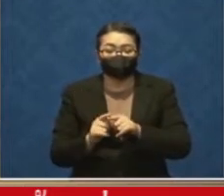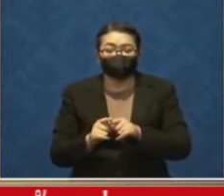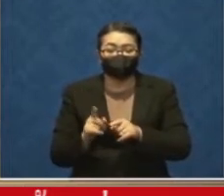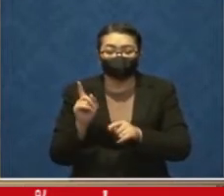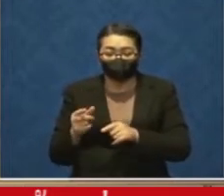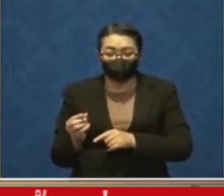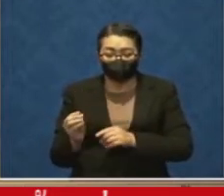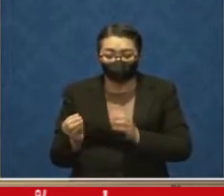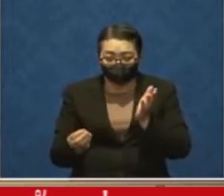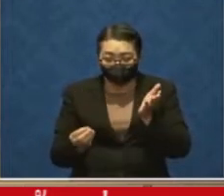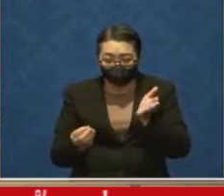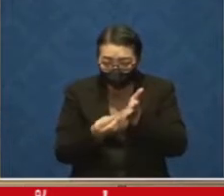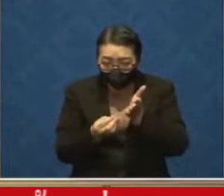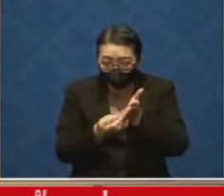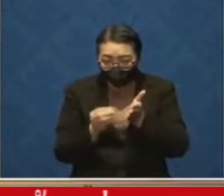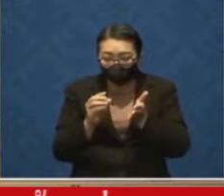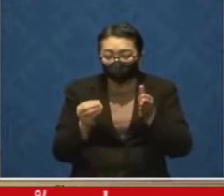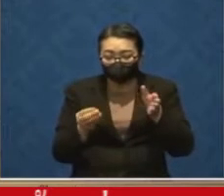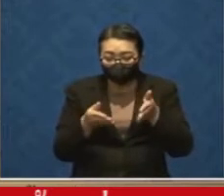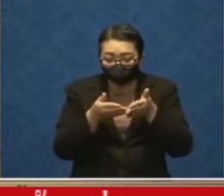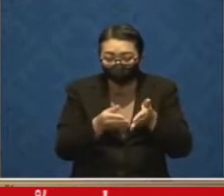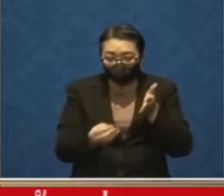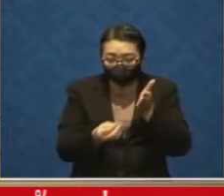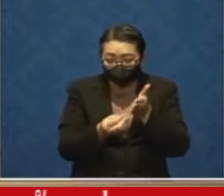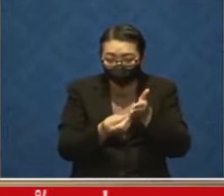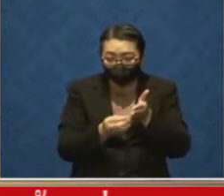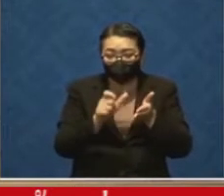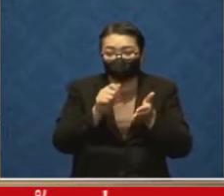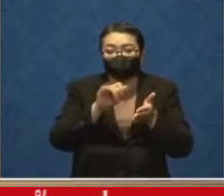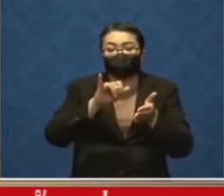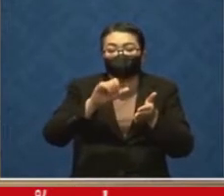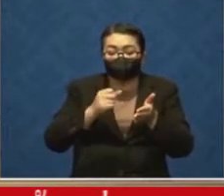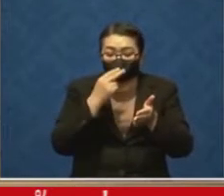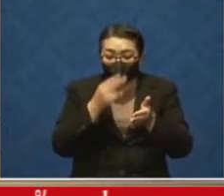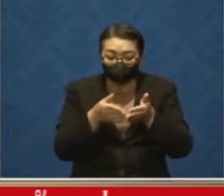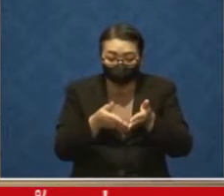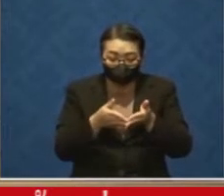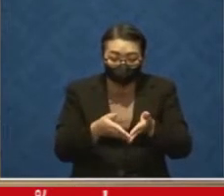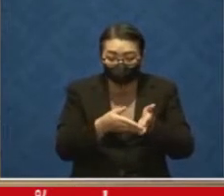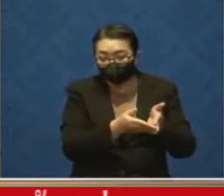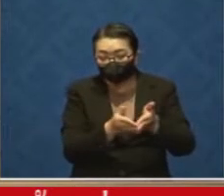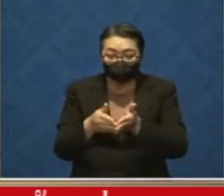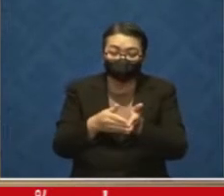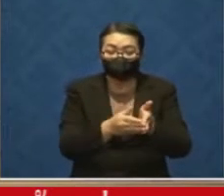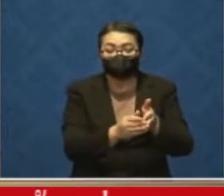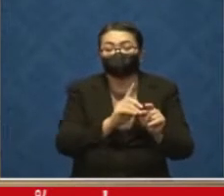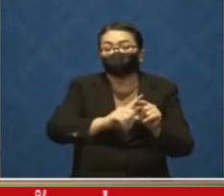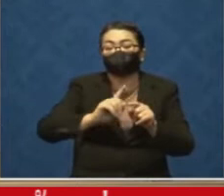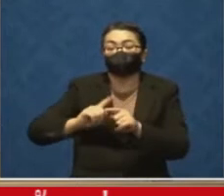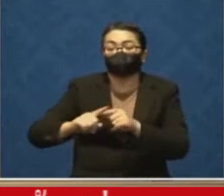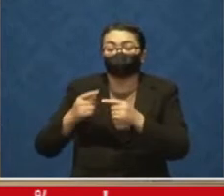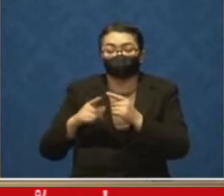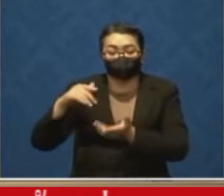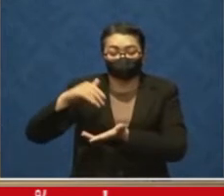ว่าติด AIS นี่กหมายถงว่าเป็นชปที่จะต้องดูความเคื่อนไวของการประโงทั้หมดนะครับแต่วา AIS อัี้ก